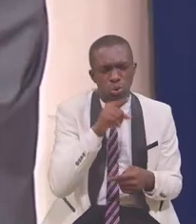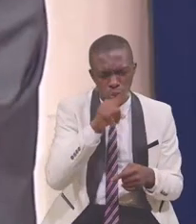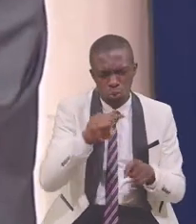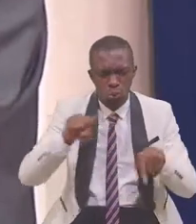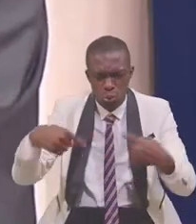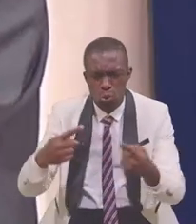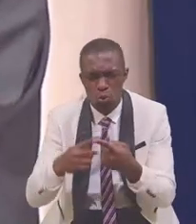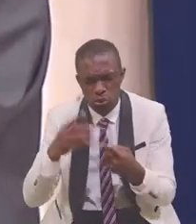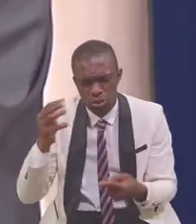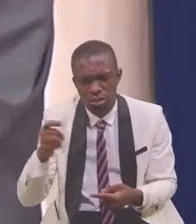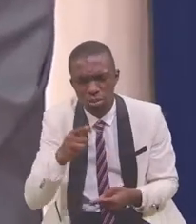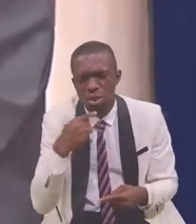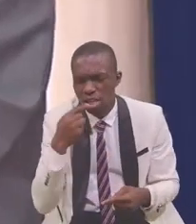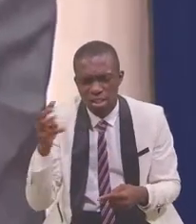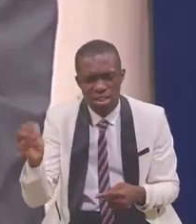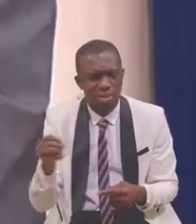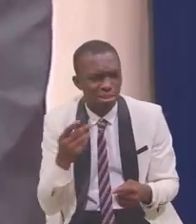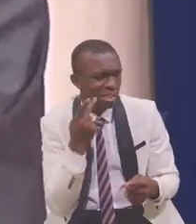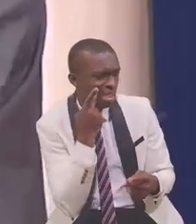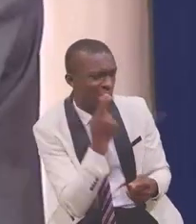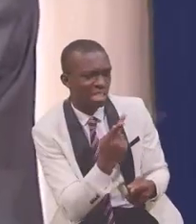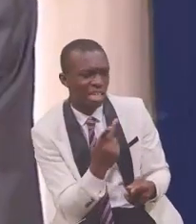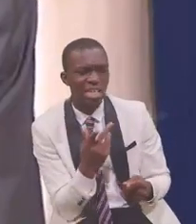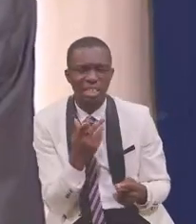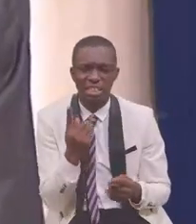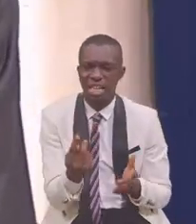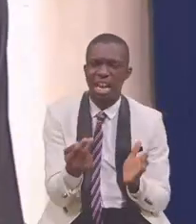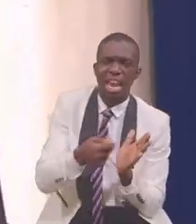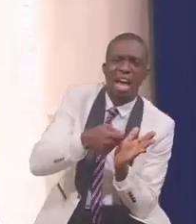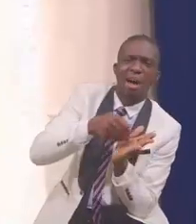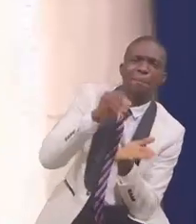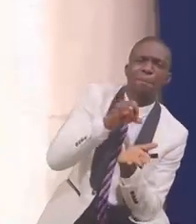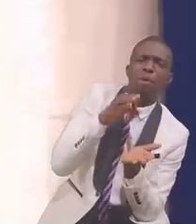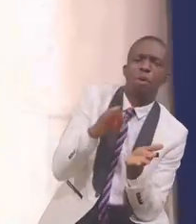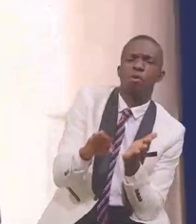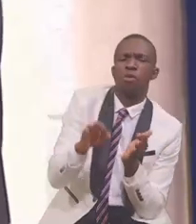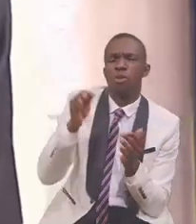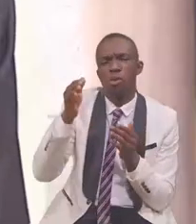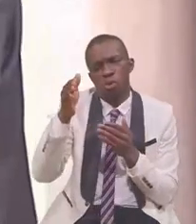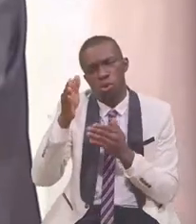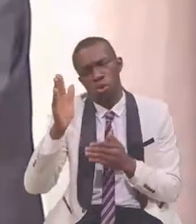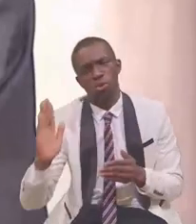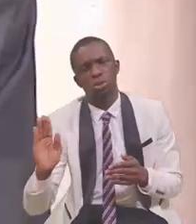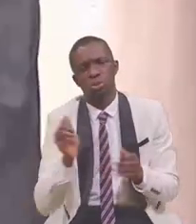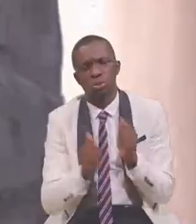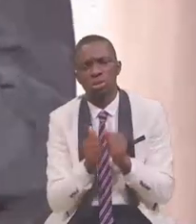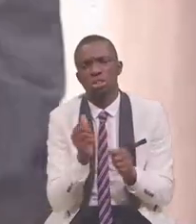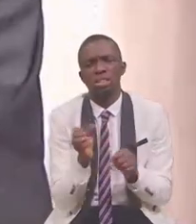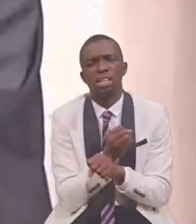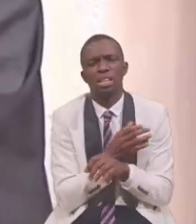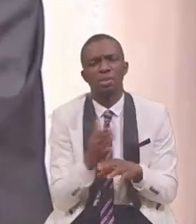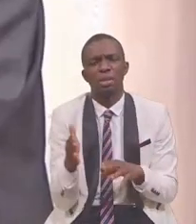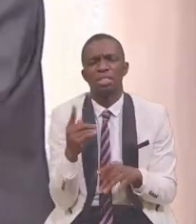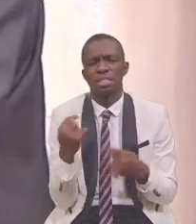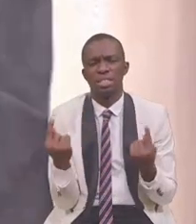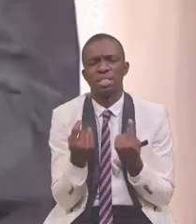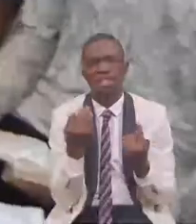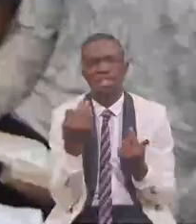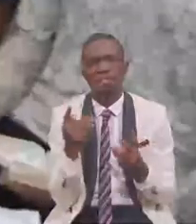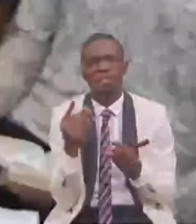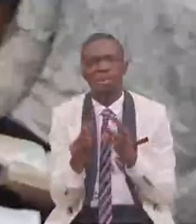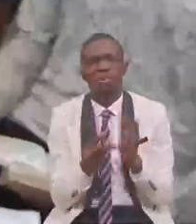ne vous rencontrent pas, vous allez leur dire que voici l'agneau de Dieu qui ôte le péché du monde. Comme ils croient, le